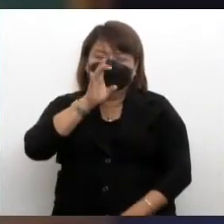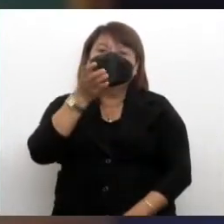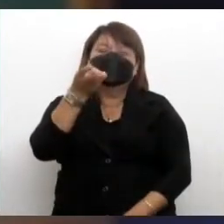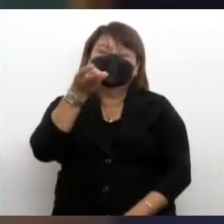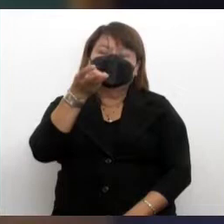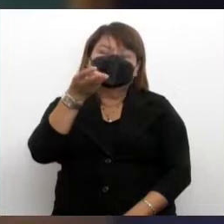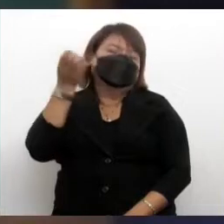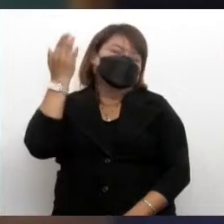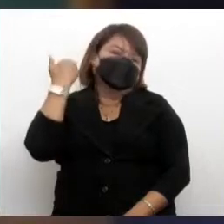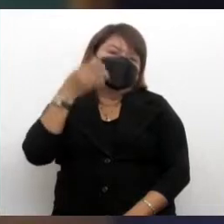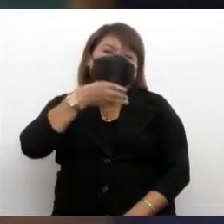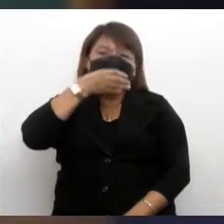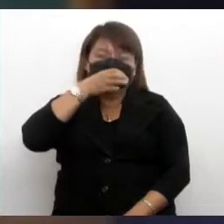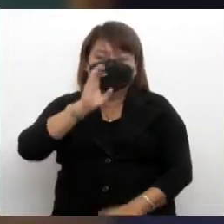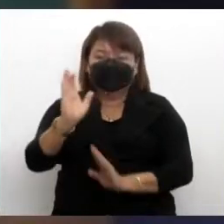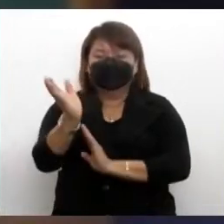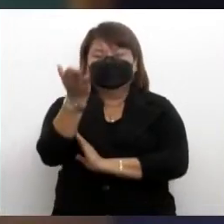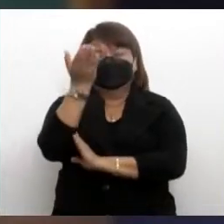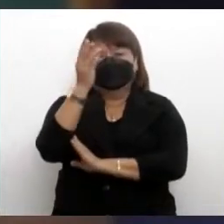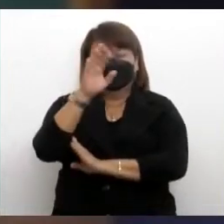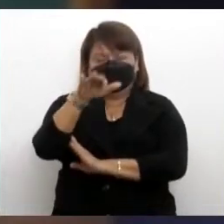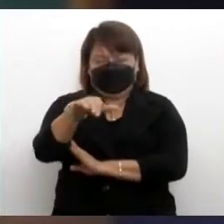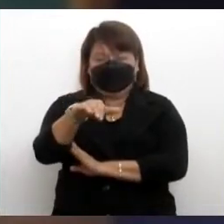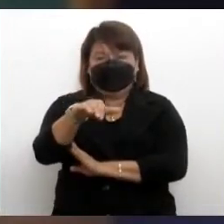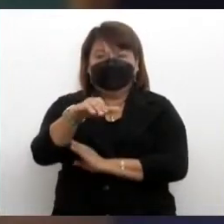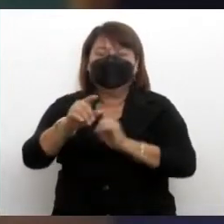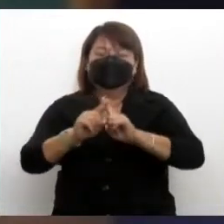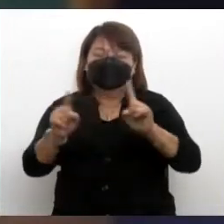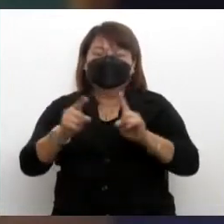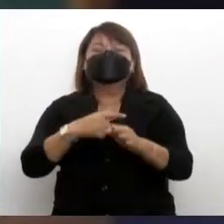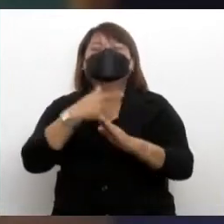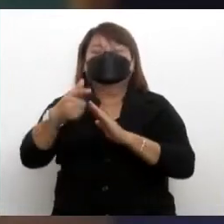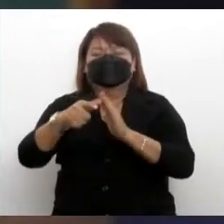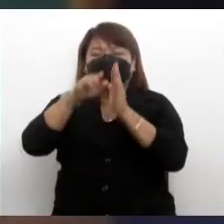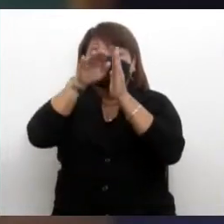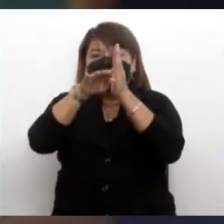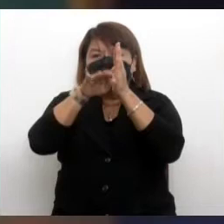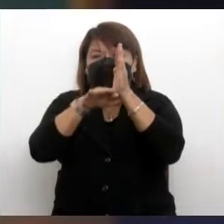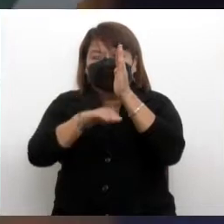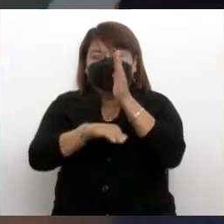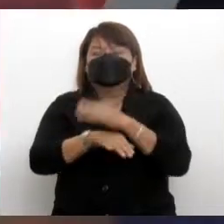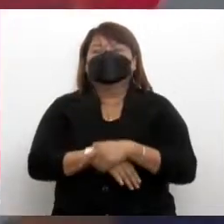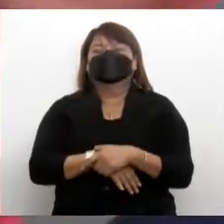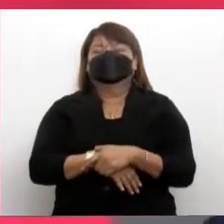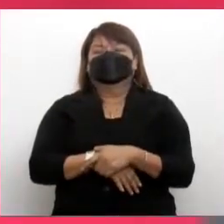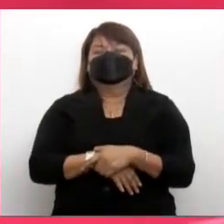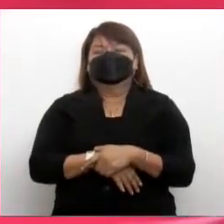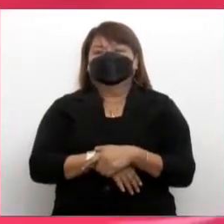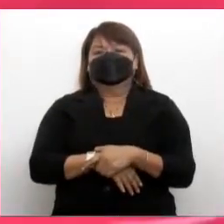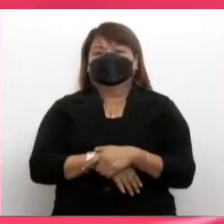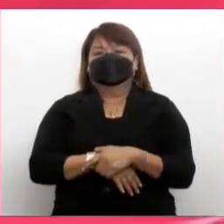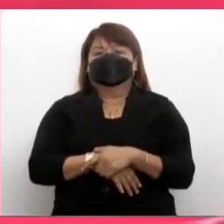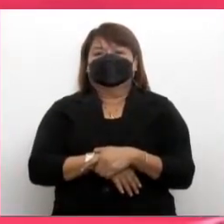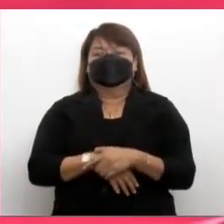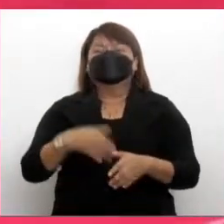ดื่มตั้งแต่เช้ากลางวันเลยเงี้ยก็เลยว่ามันก็เลยเบาค่อยเบาลงครับผม มีความ